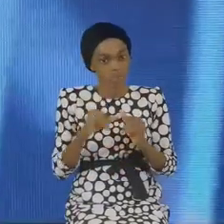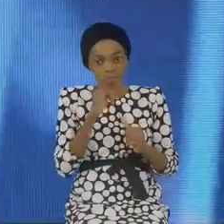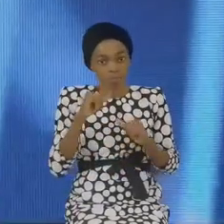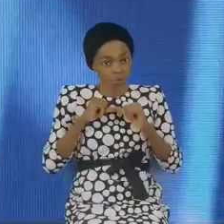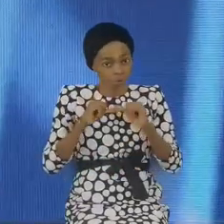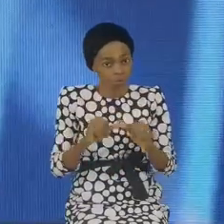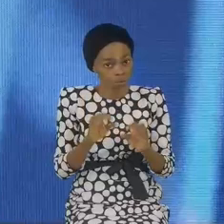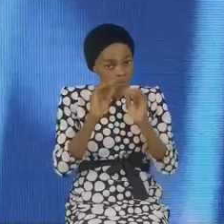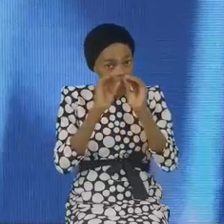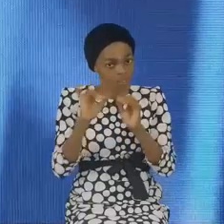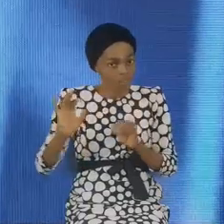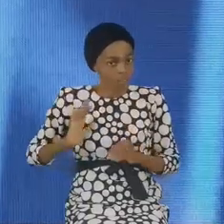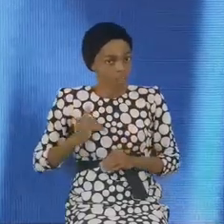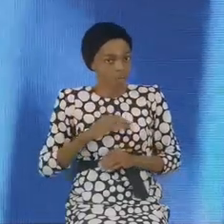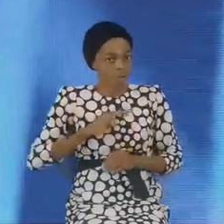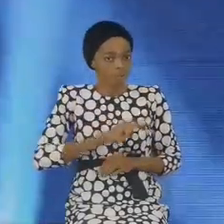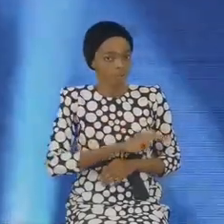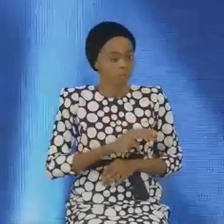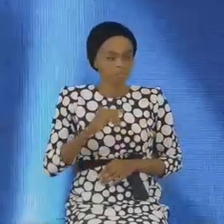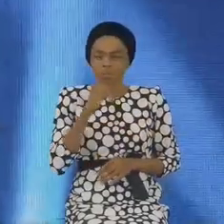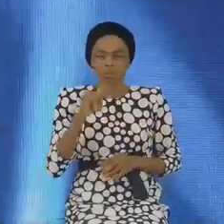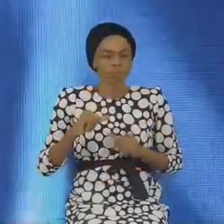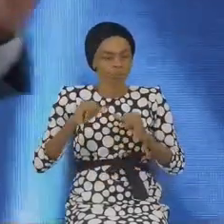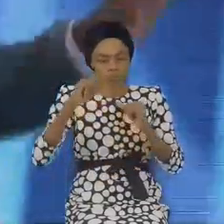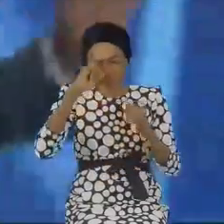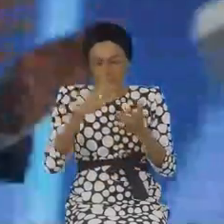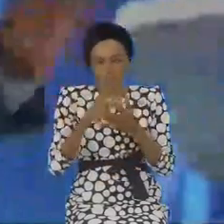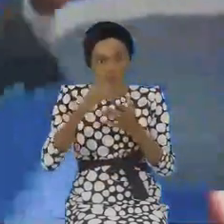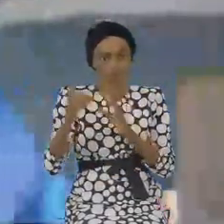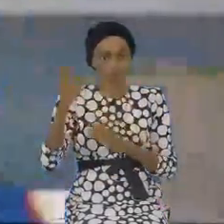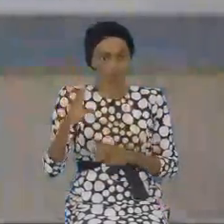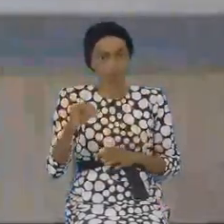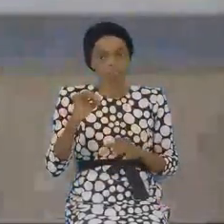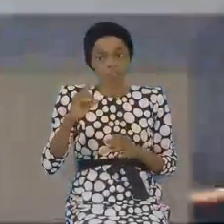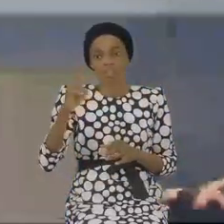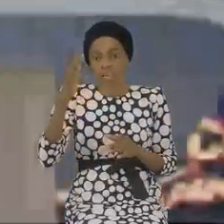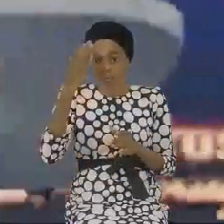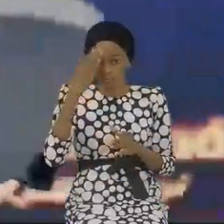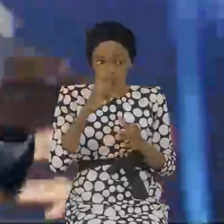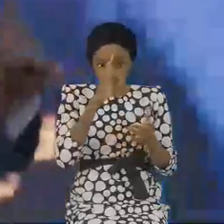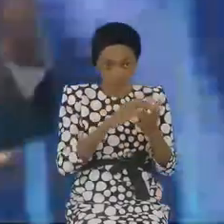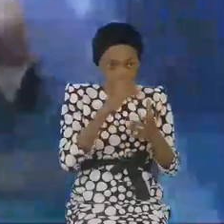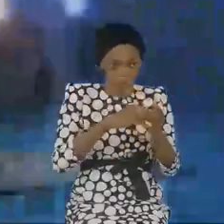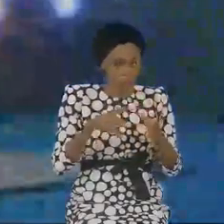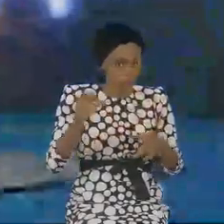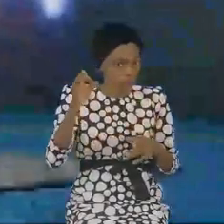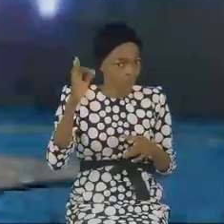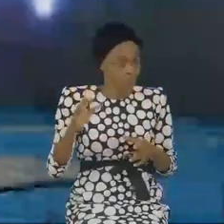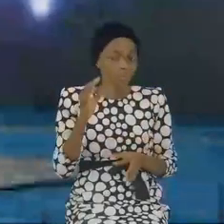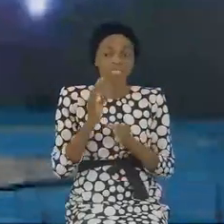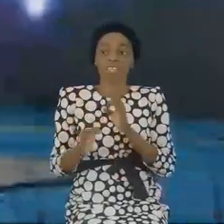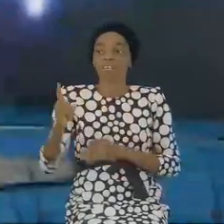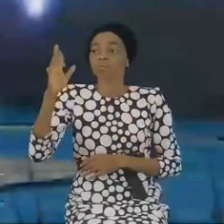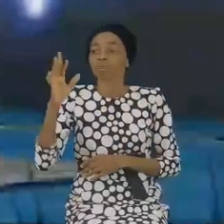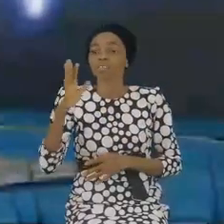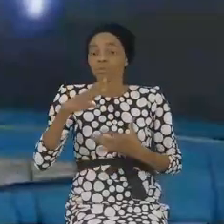nos membres, ils ne vont pas croire en Dieu? C'est vrai, je sais qu'ils ont cru, ils croient au pasteur. Si le pasteur prie pour moi, je serai guéri.